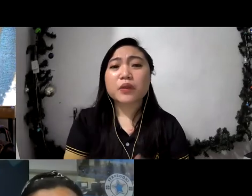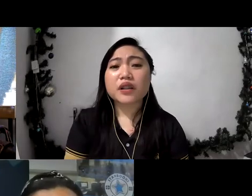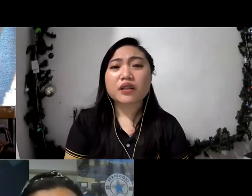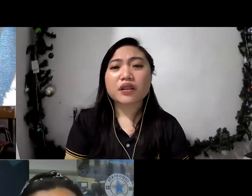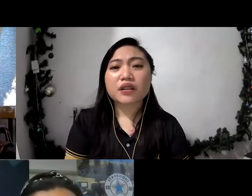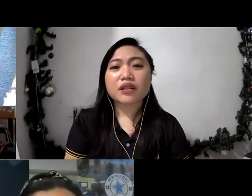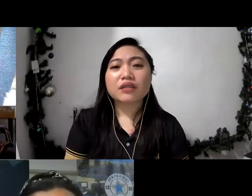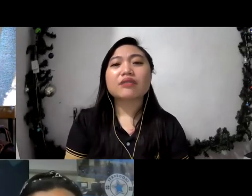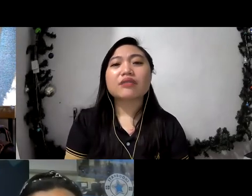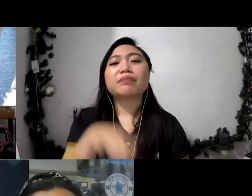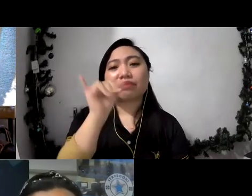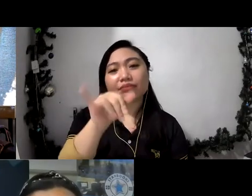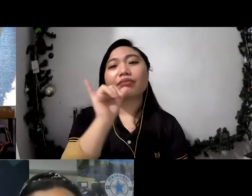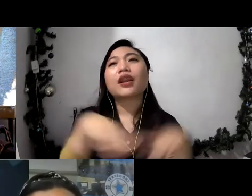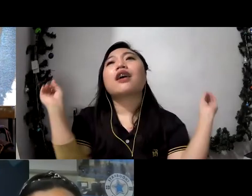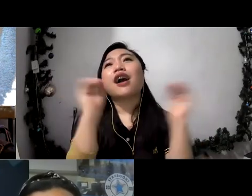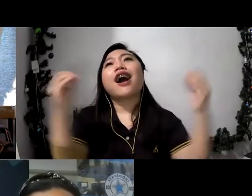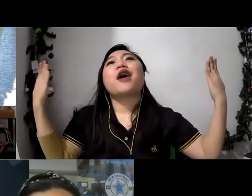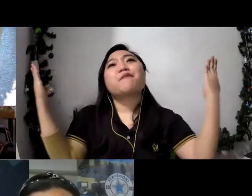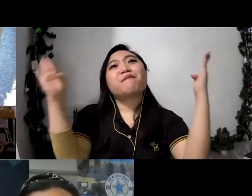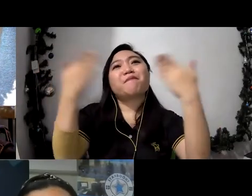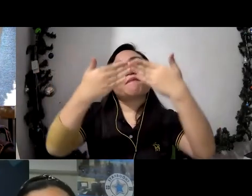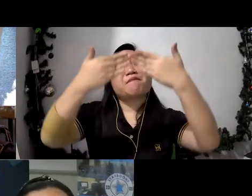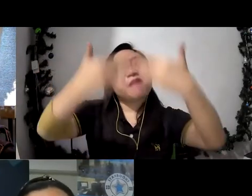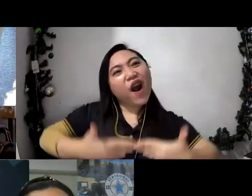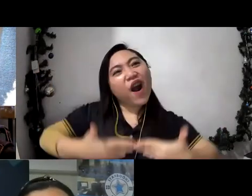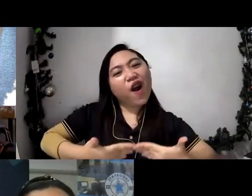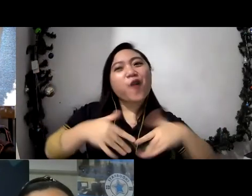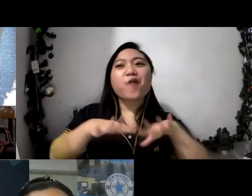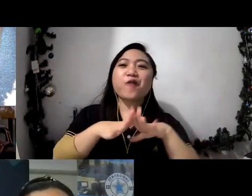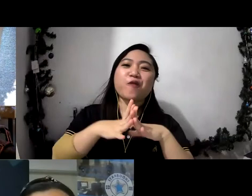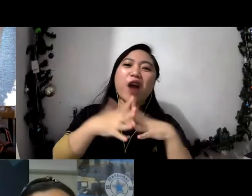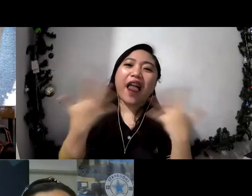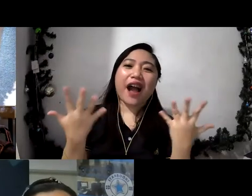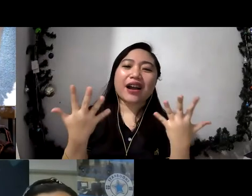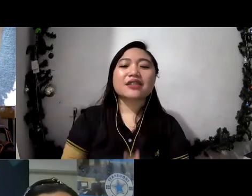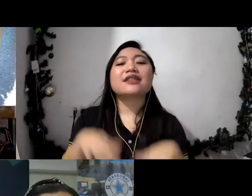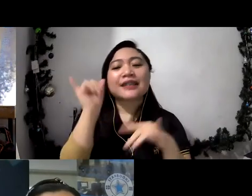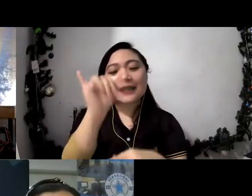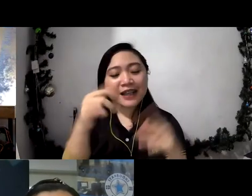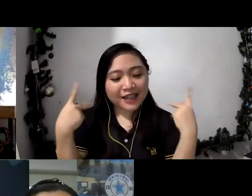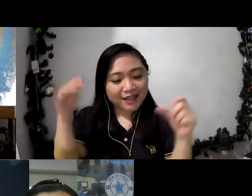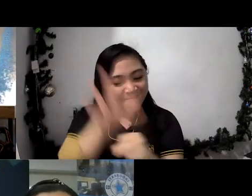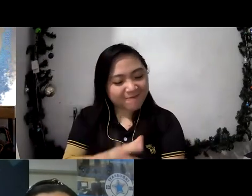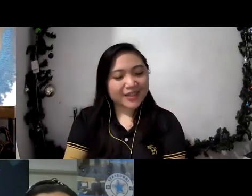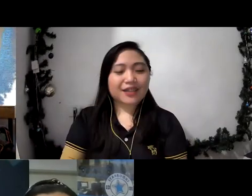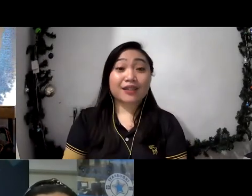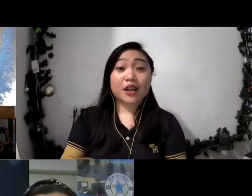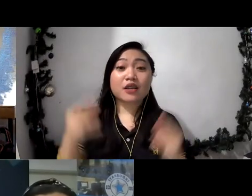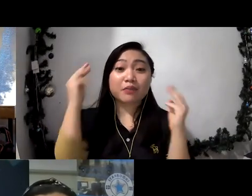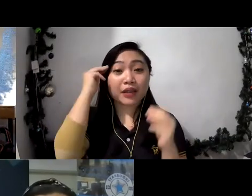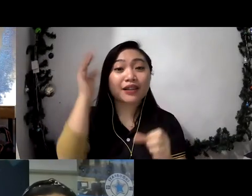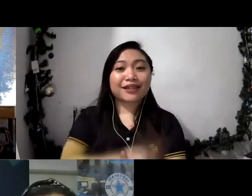no boundaries, mas napapagod ka, mas nai-stress ka, nag-create ng mental stress sa'yo, plus may dagdag na